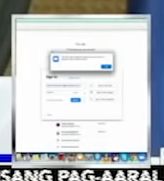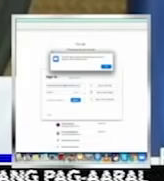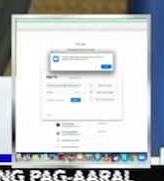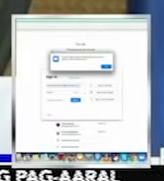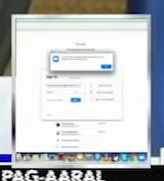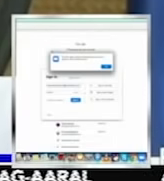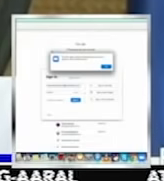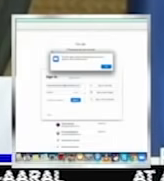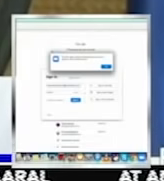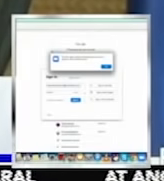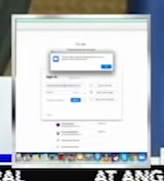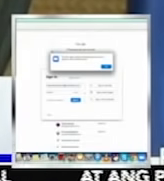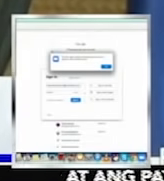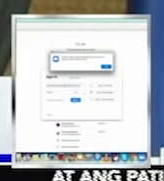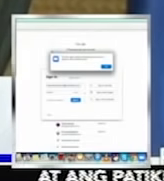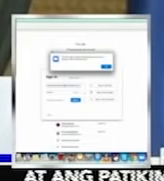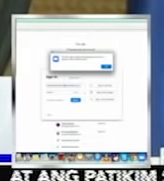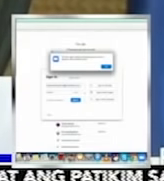rulers,